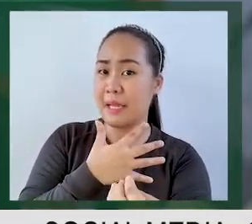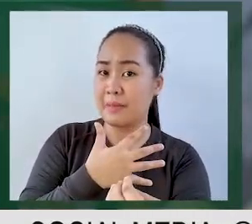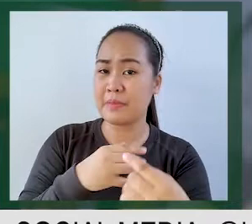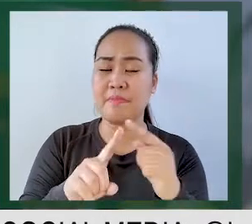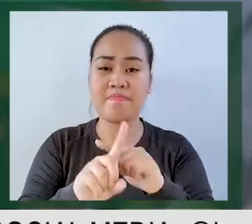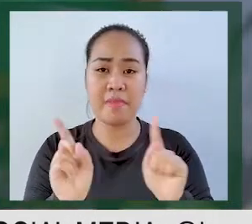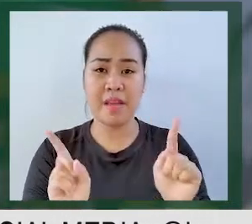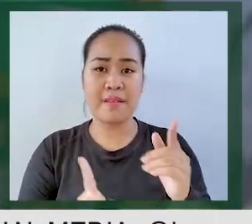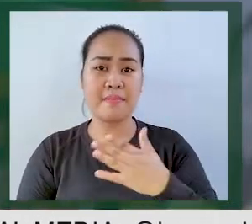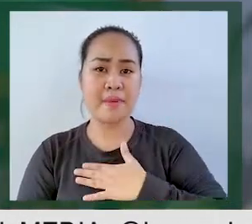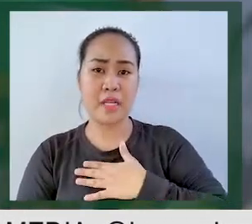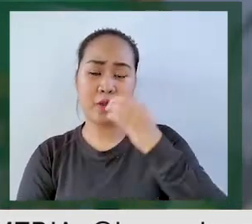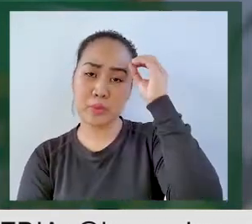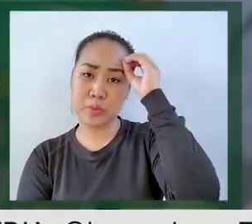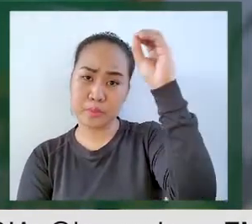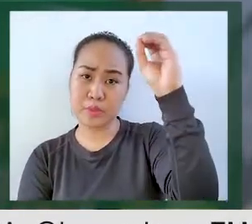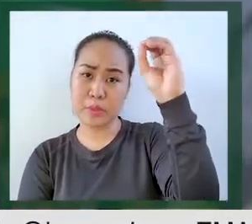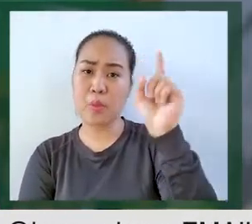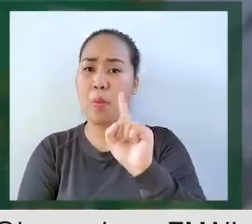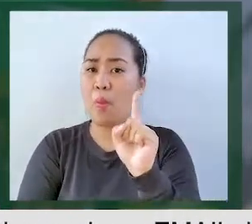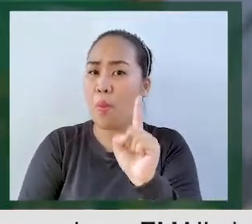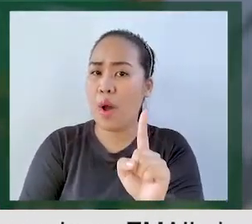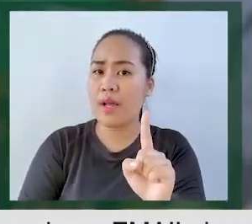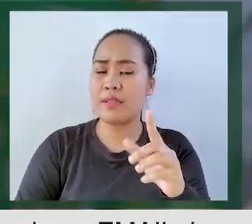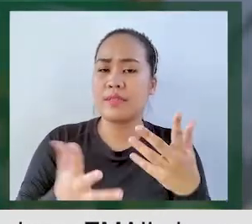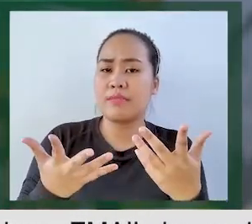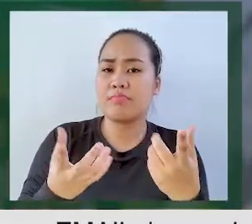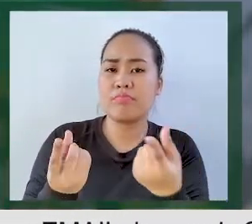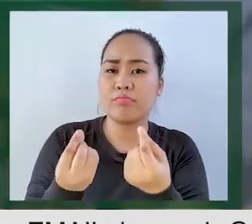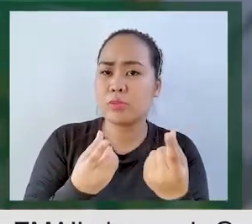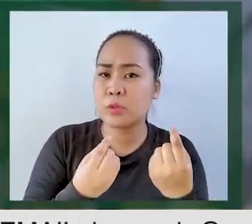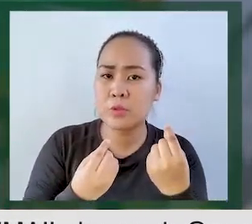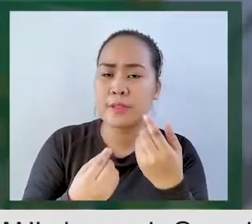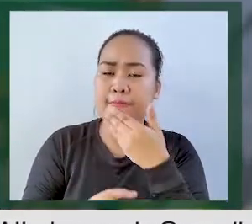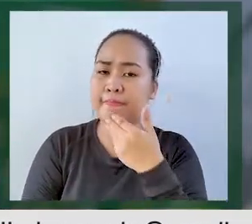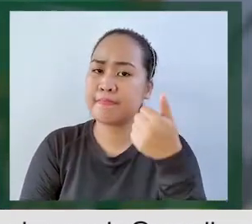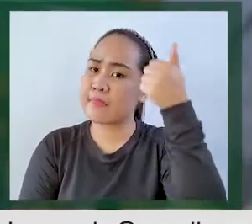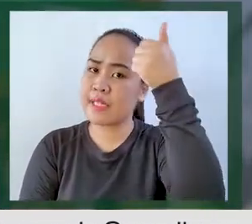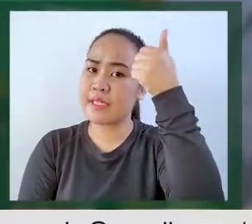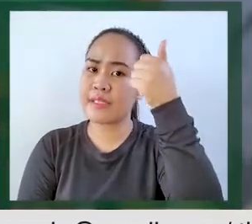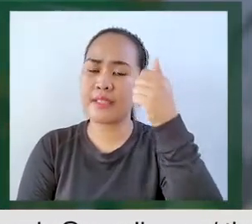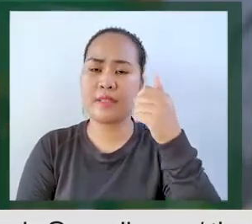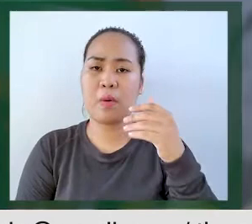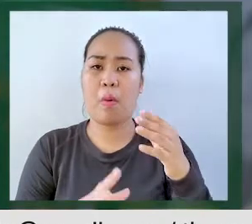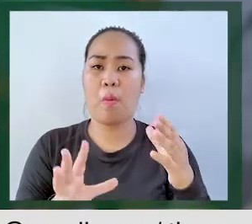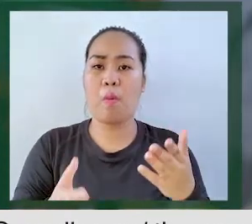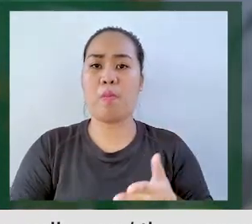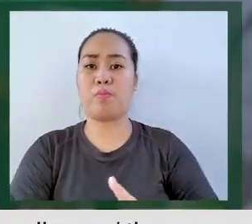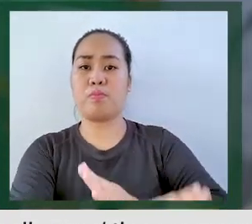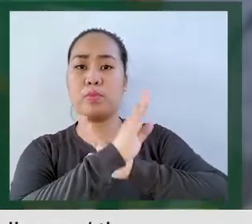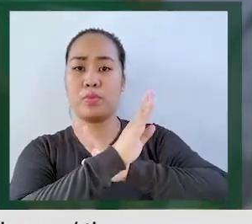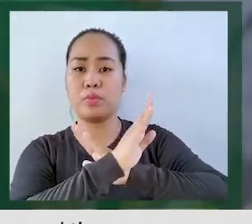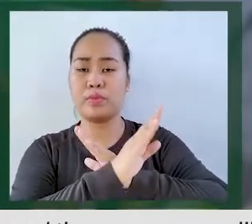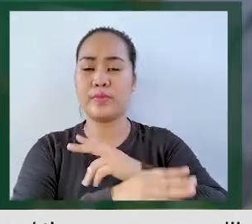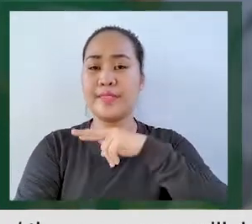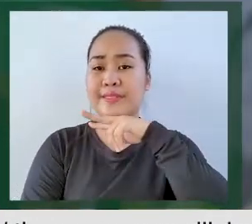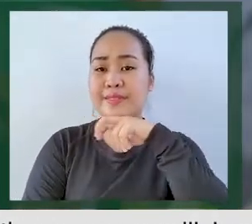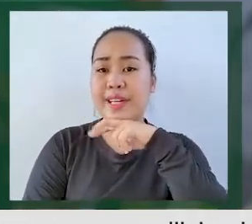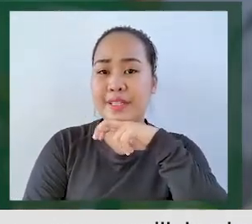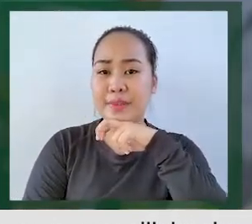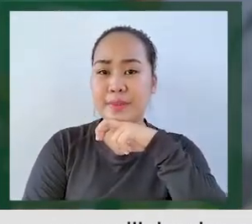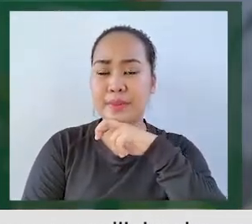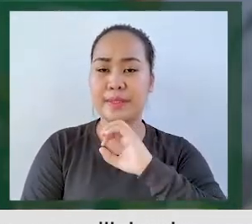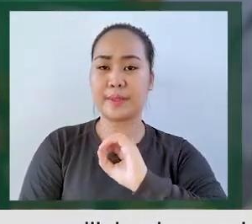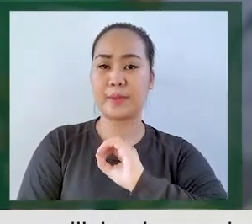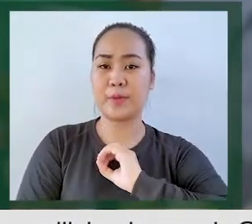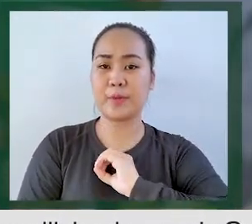sa ating mga sandata talaga, no, para hindi maka-contract nitong virus is